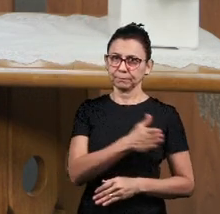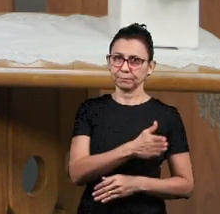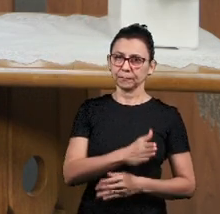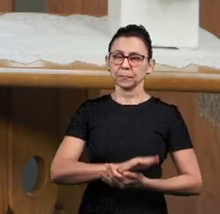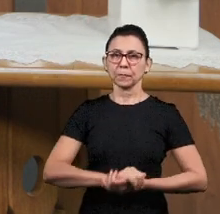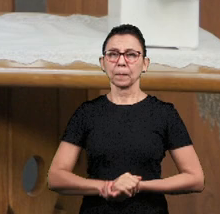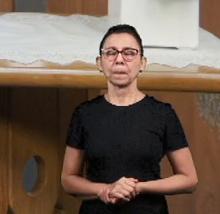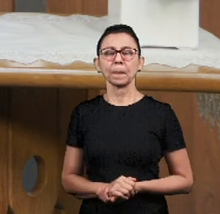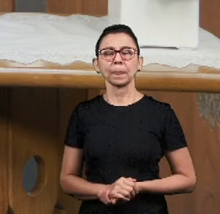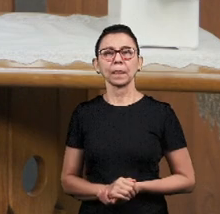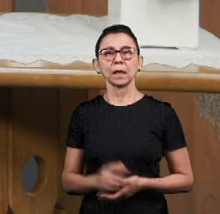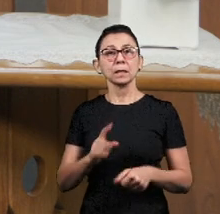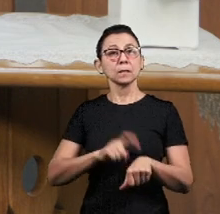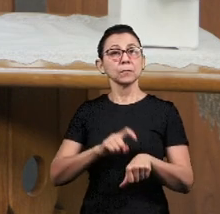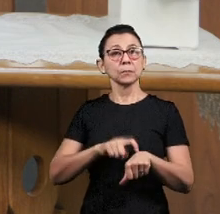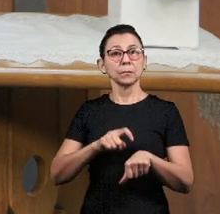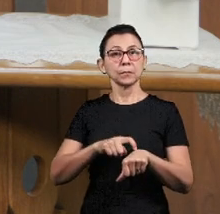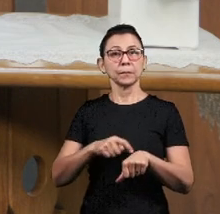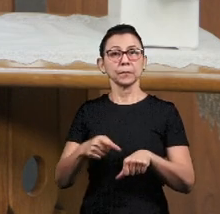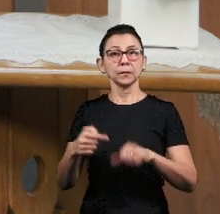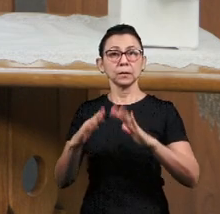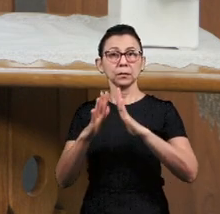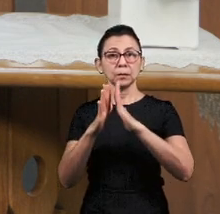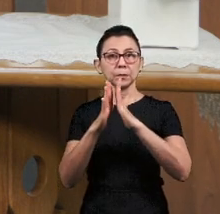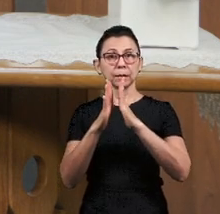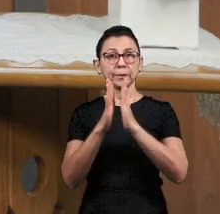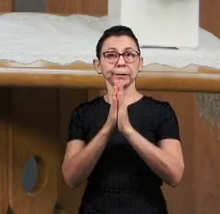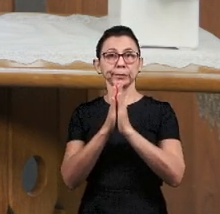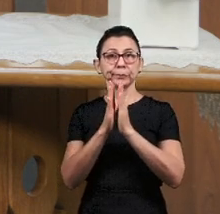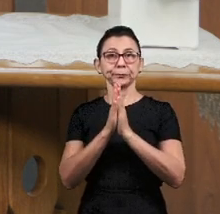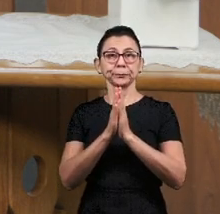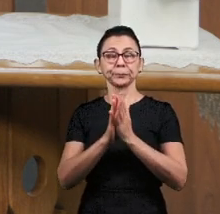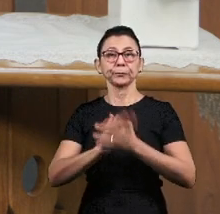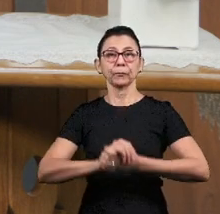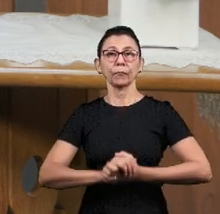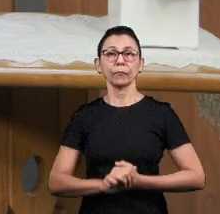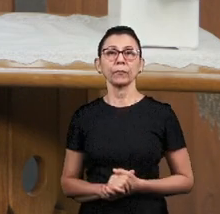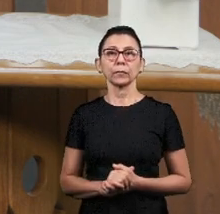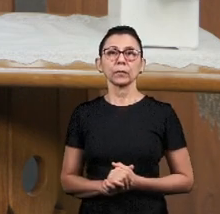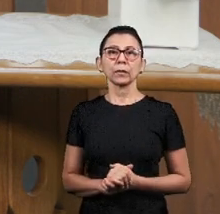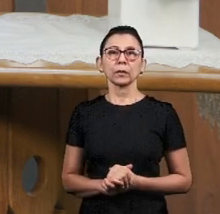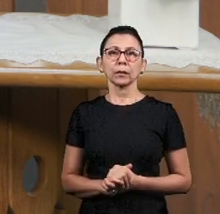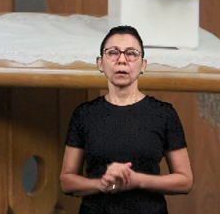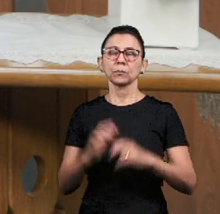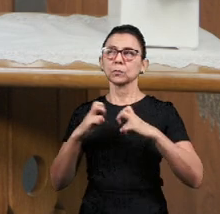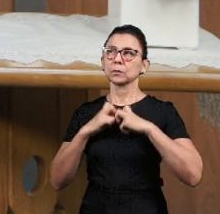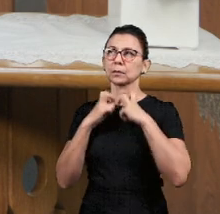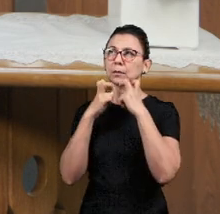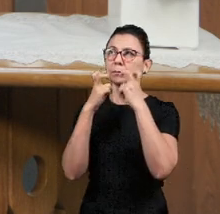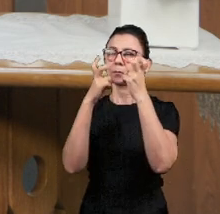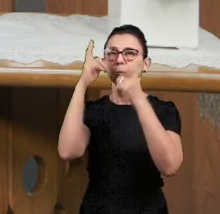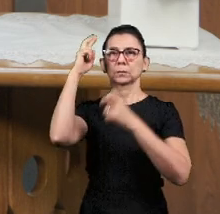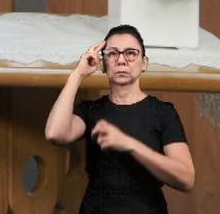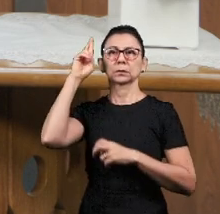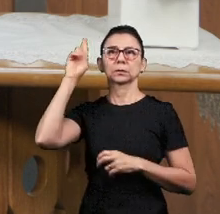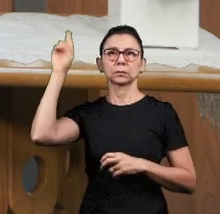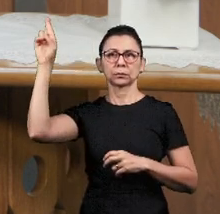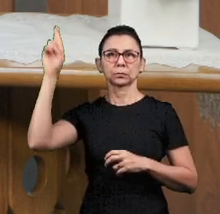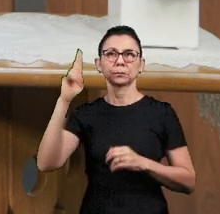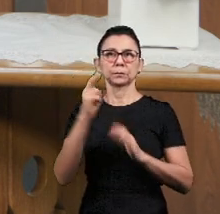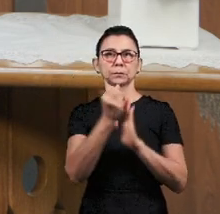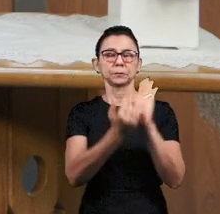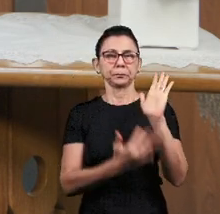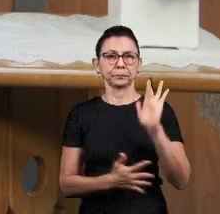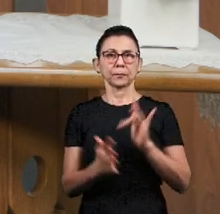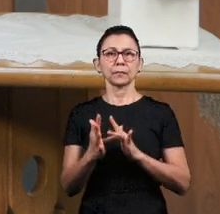à tous à une prière. Nous allons commencer ce culte en priant, Seigneur, avec une prière d'invocation, avec la